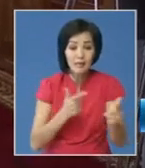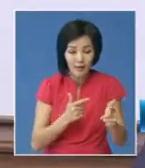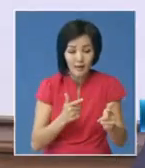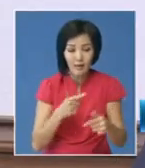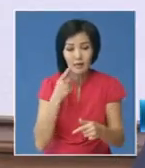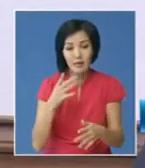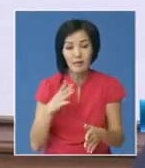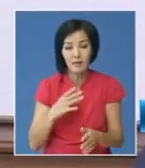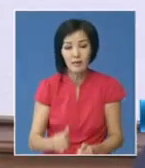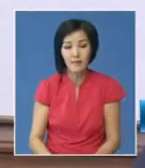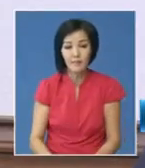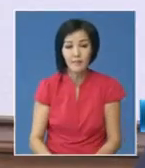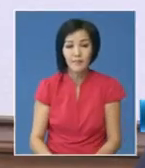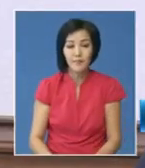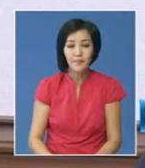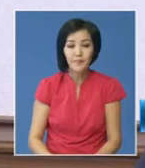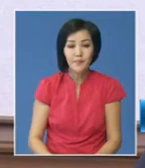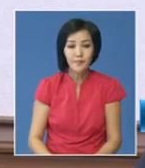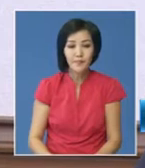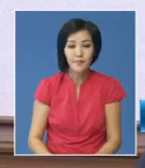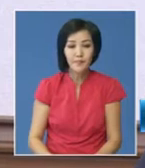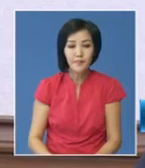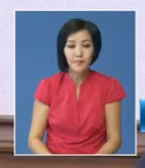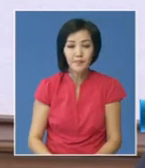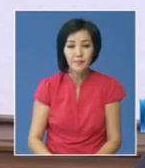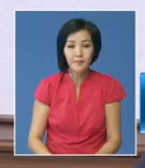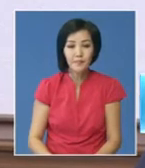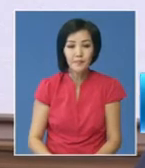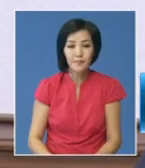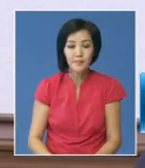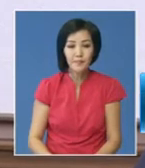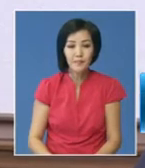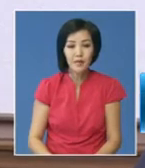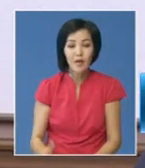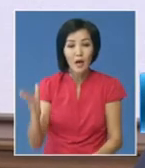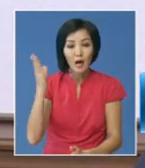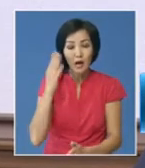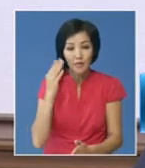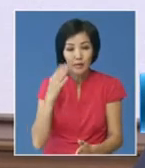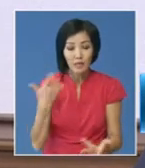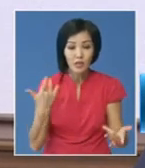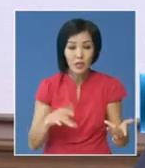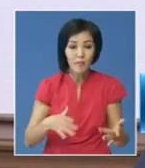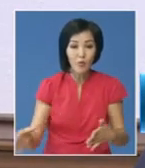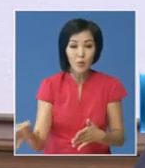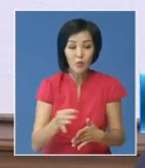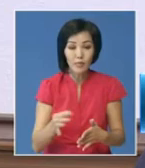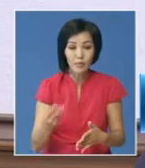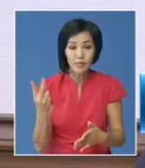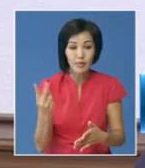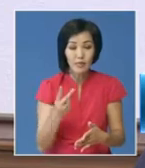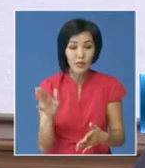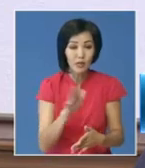айтып. Из Жамбульска, Алматинской области у нас давние такие хорошие связи. Я там ездил по приглашению